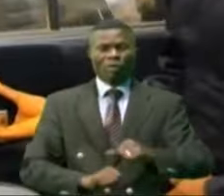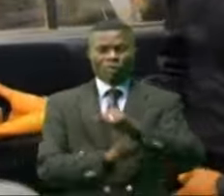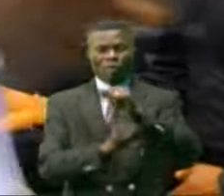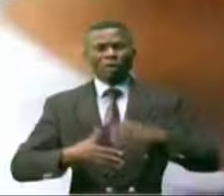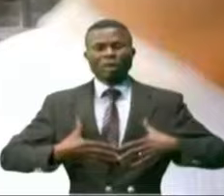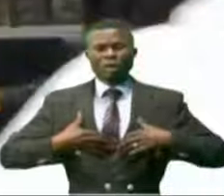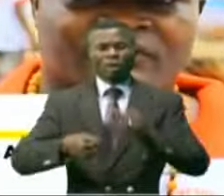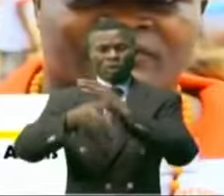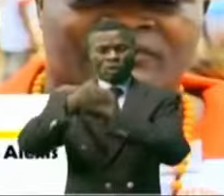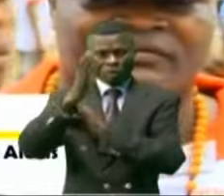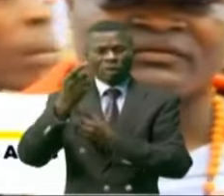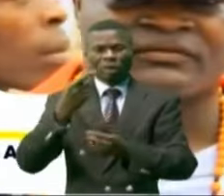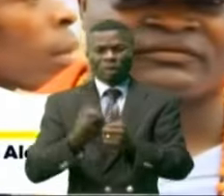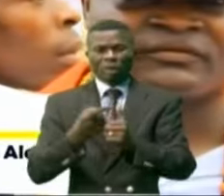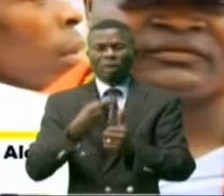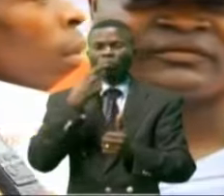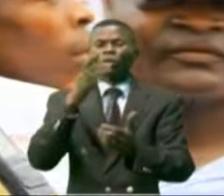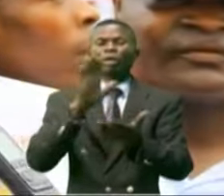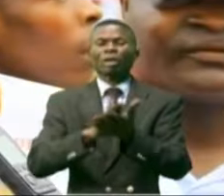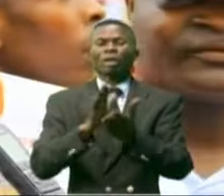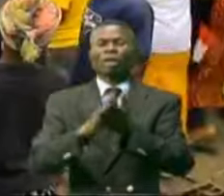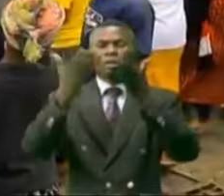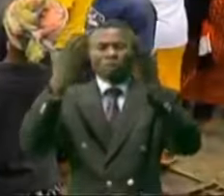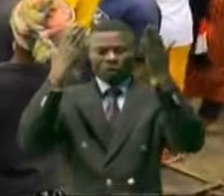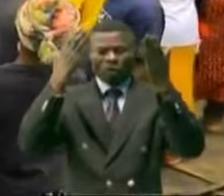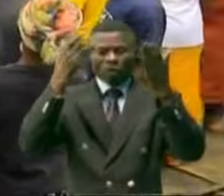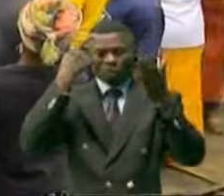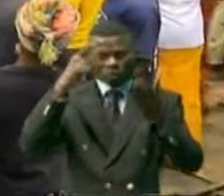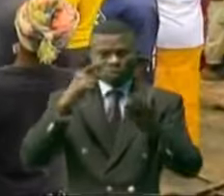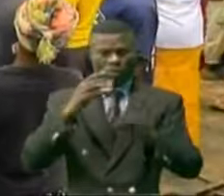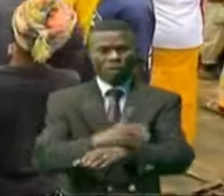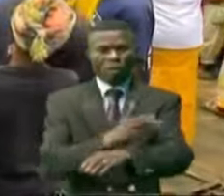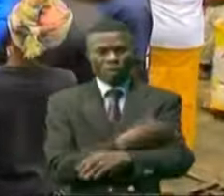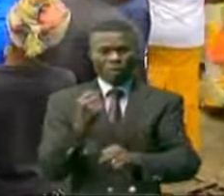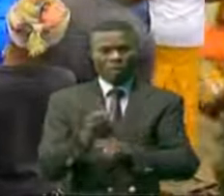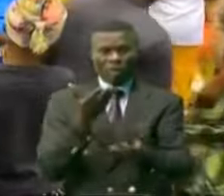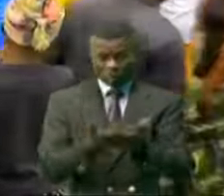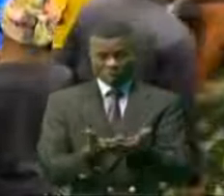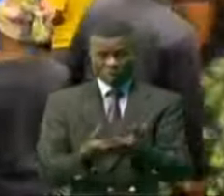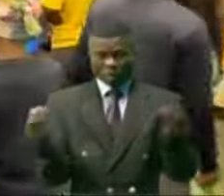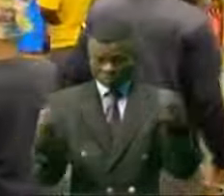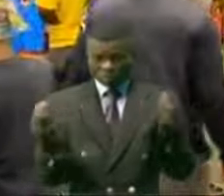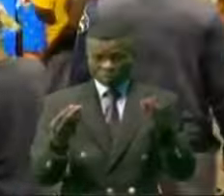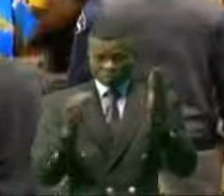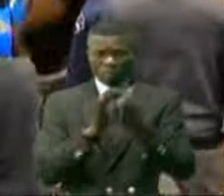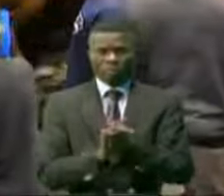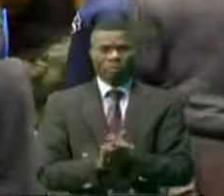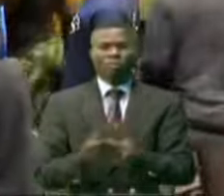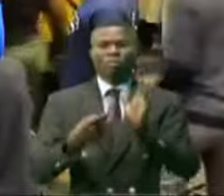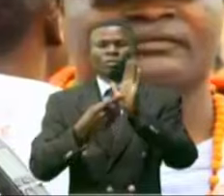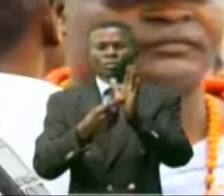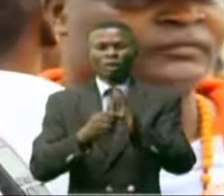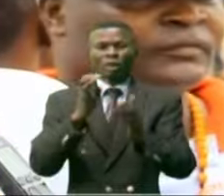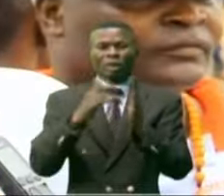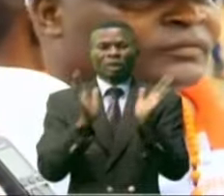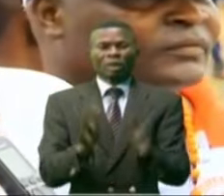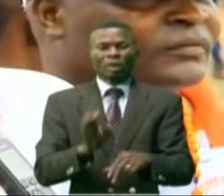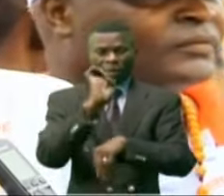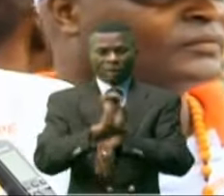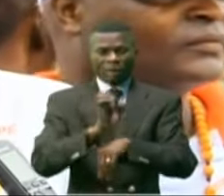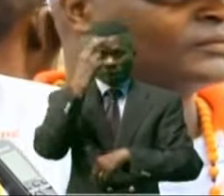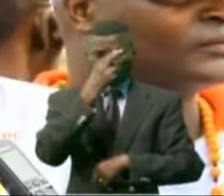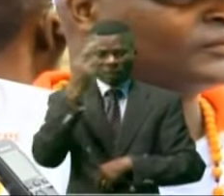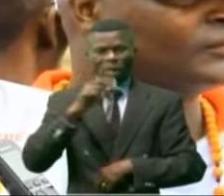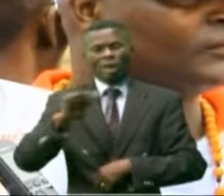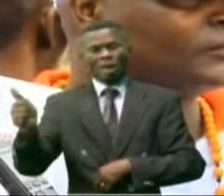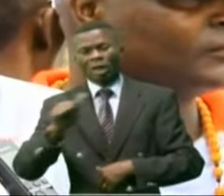avons tout intérêt à offrir au Seigneur en vue de l'avancement de son œuvre. Et ceux-là qui sont des chrétiens catholiques et ceux qui ne le sont pas,